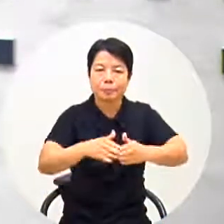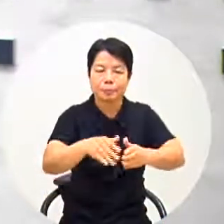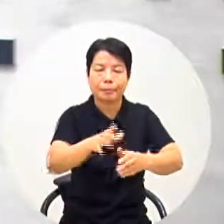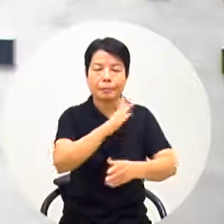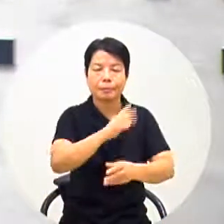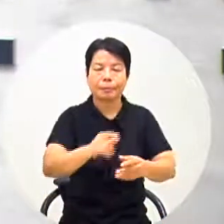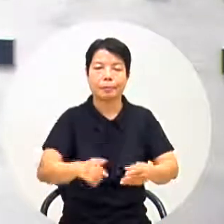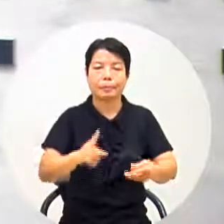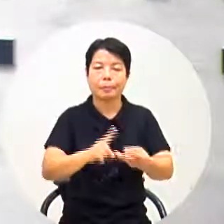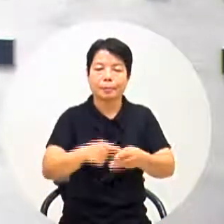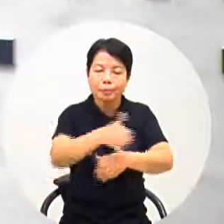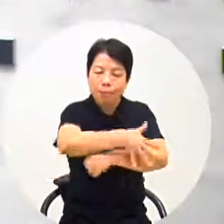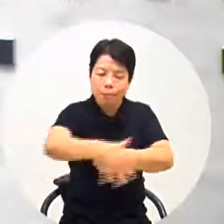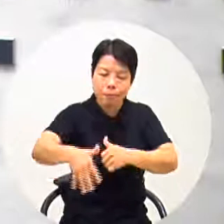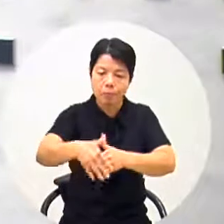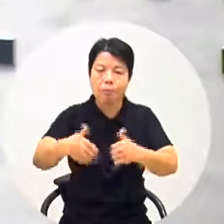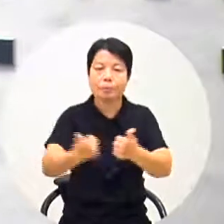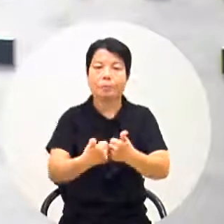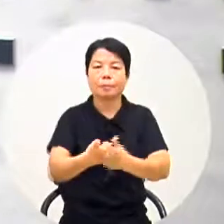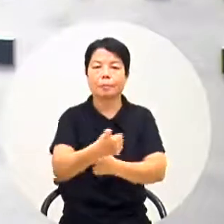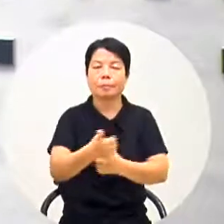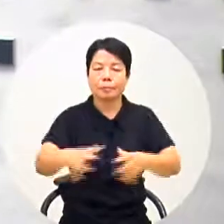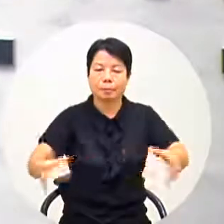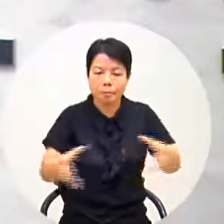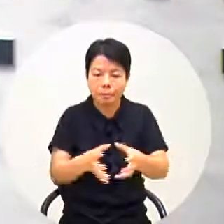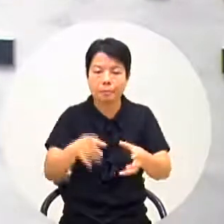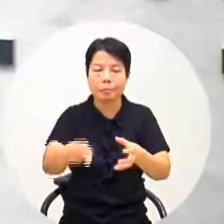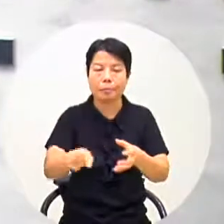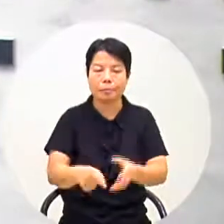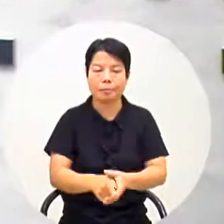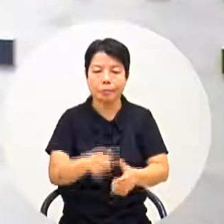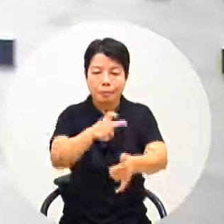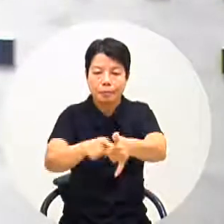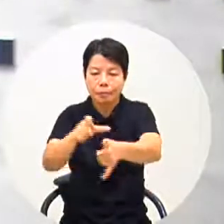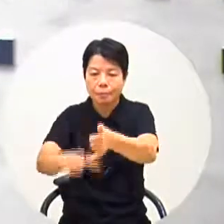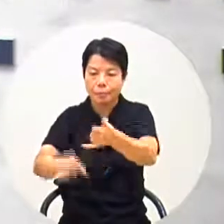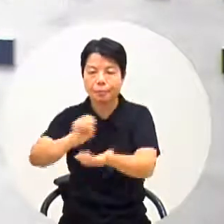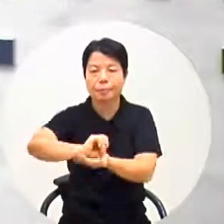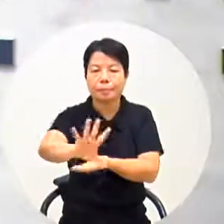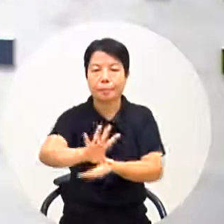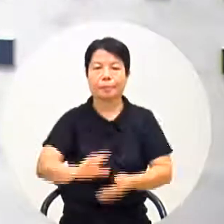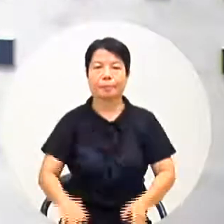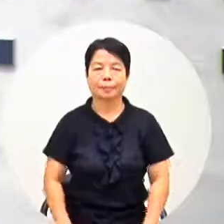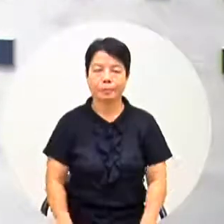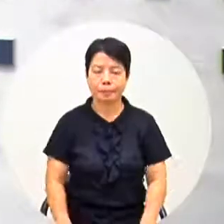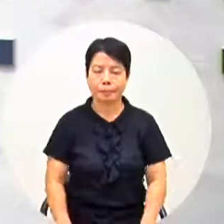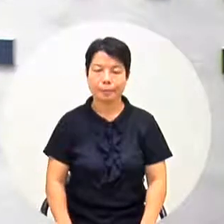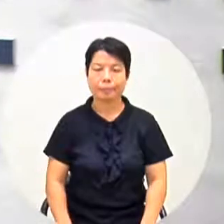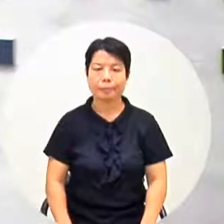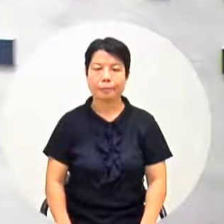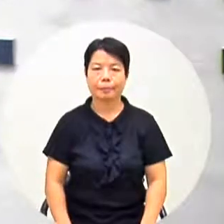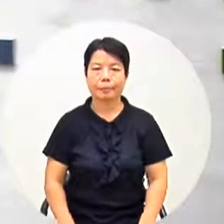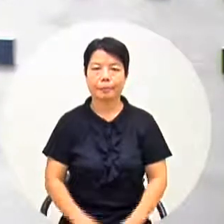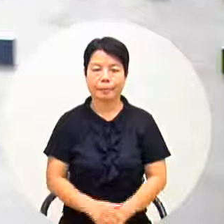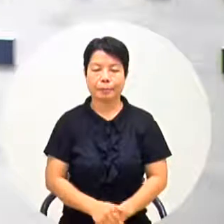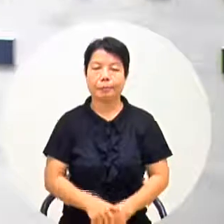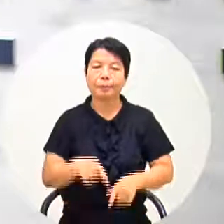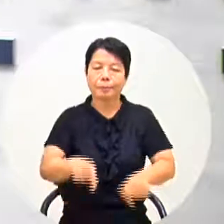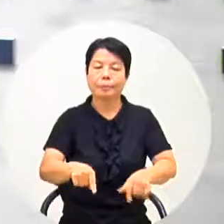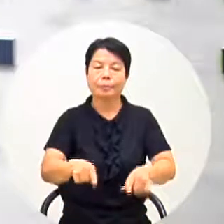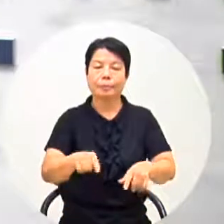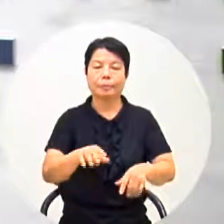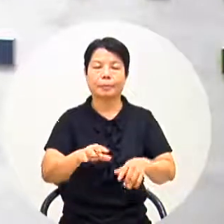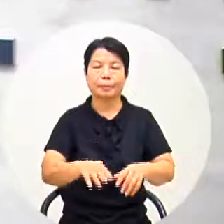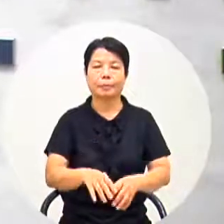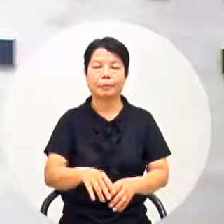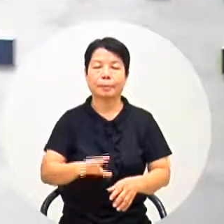跟审议业务跟重要的这个案件的报告。好，那我想这个部分呢我们就来进行本会的任务。我想